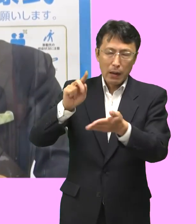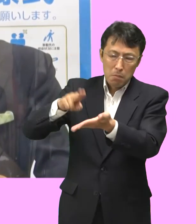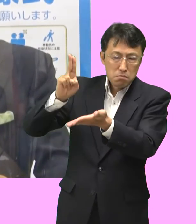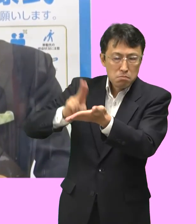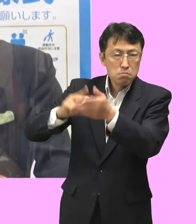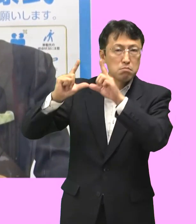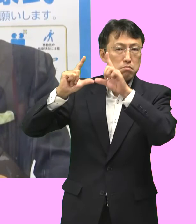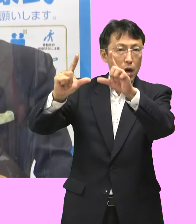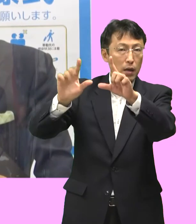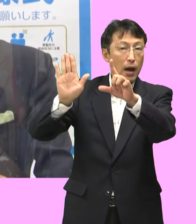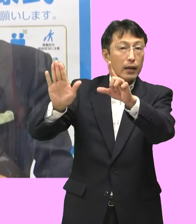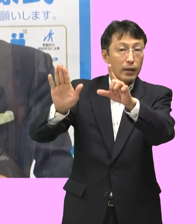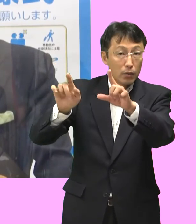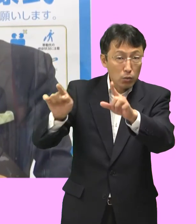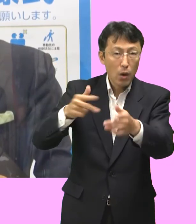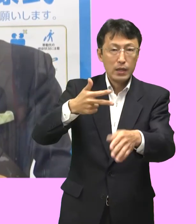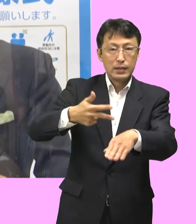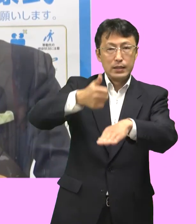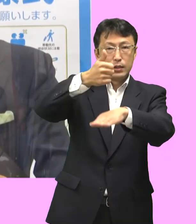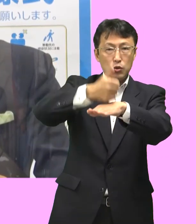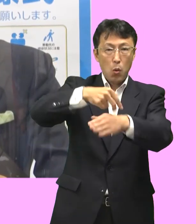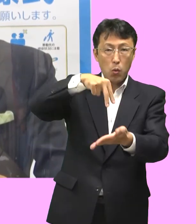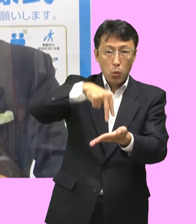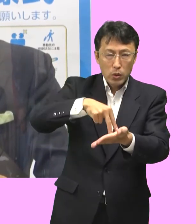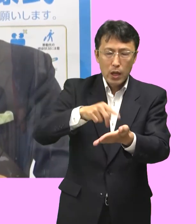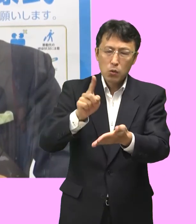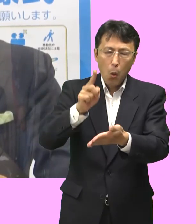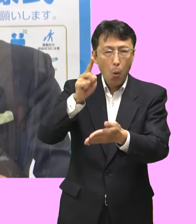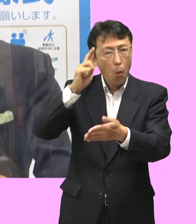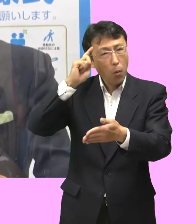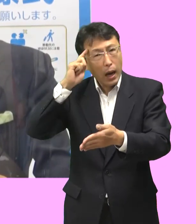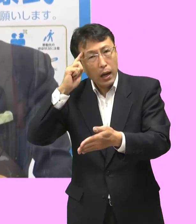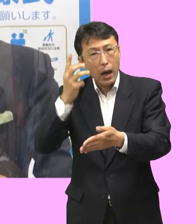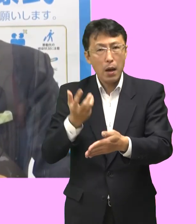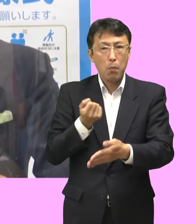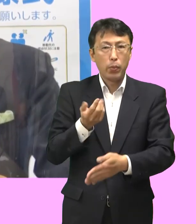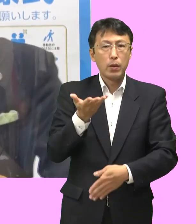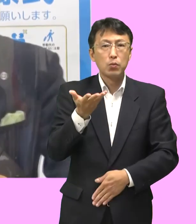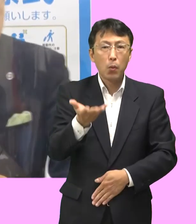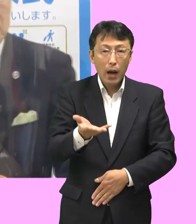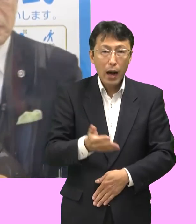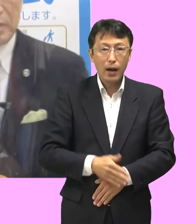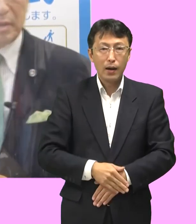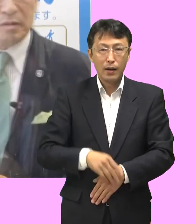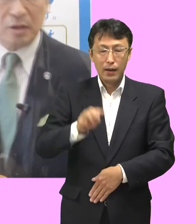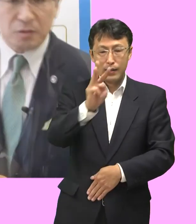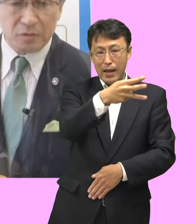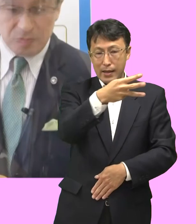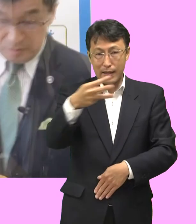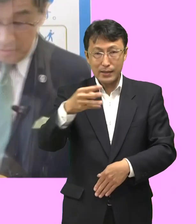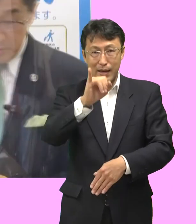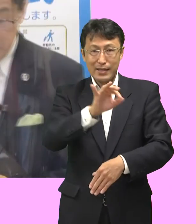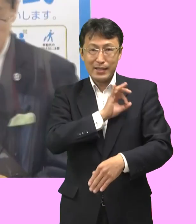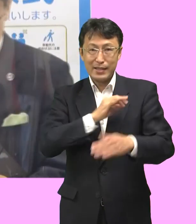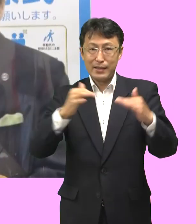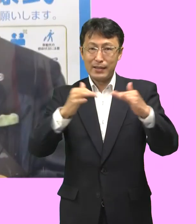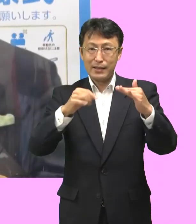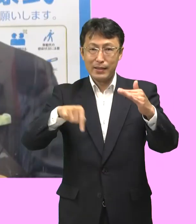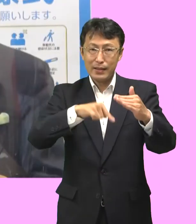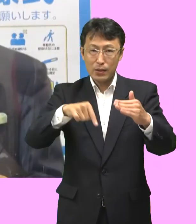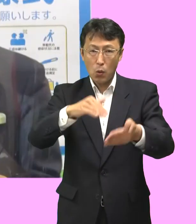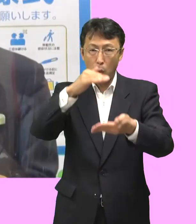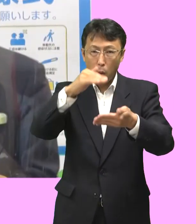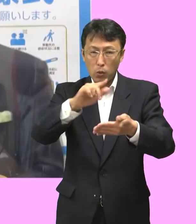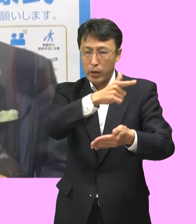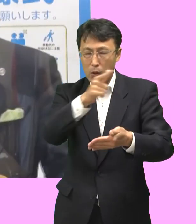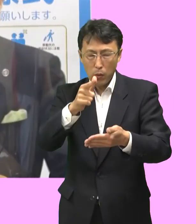査の期待とか、そういったところをもしあればお伺いします。よろしくお願いします。 はい、これは前の会見で申